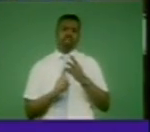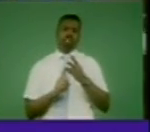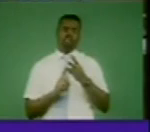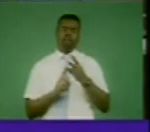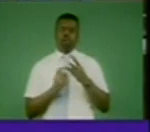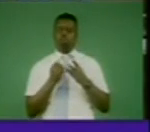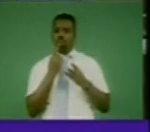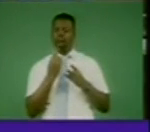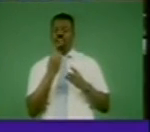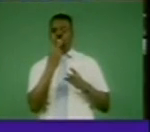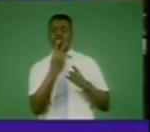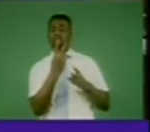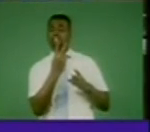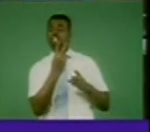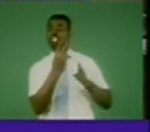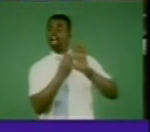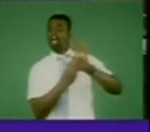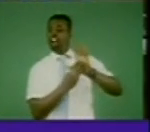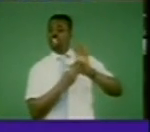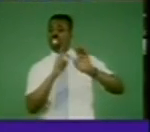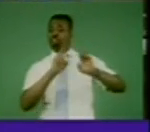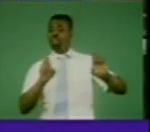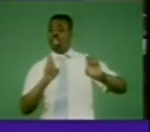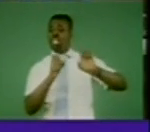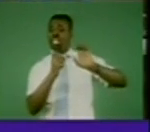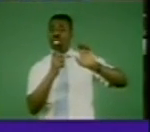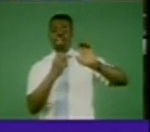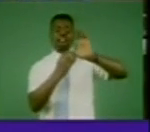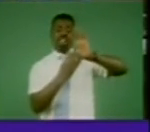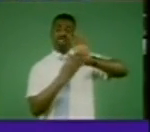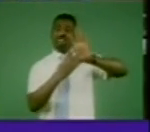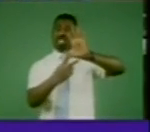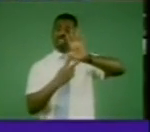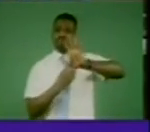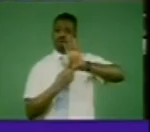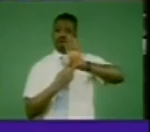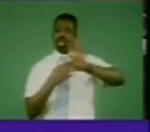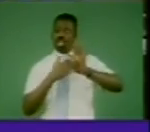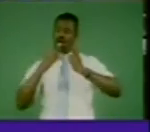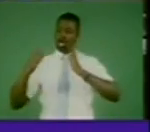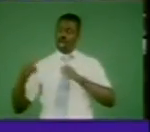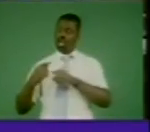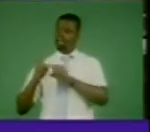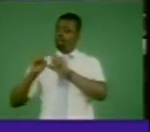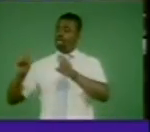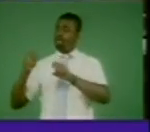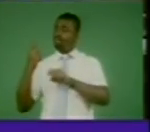96 na kura 29 ibara 97 hadi ibara